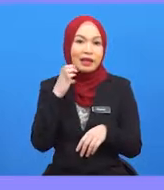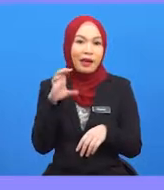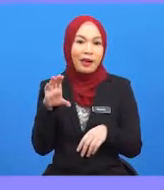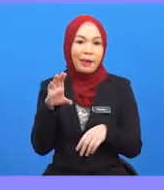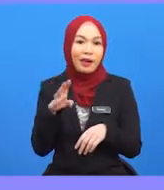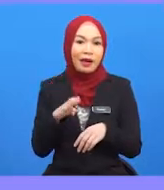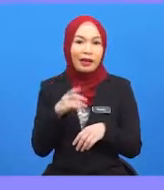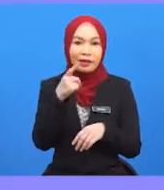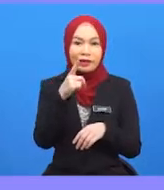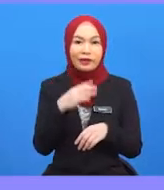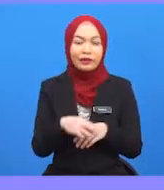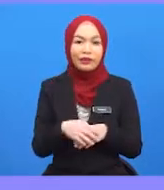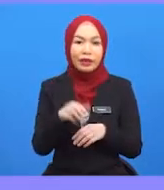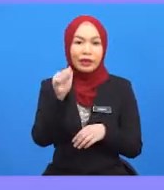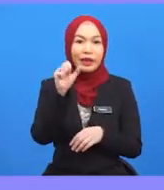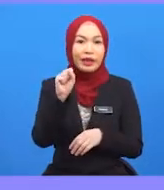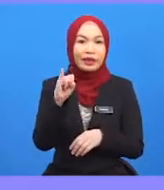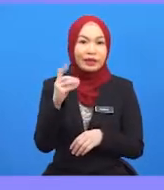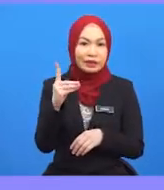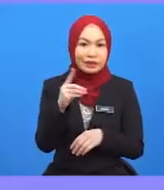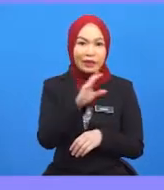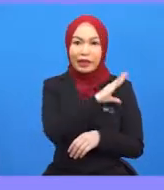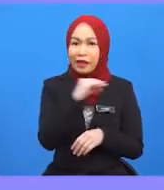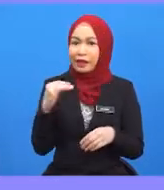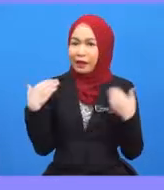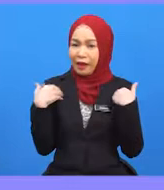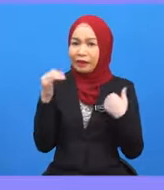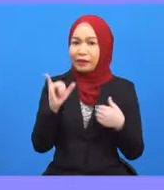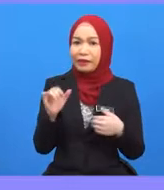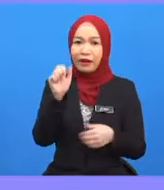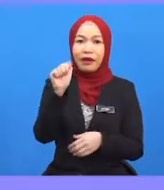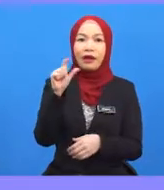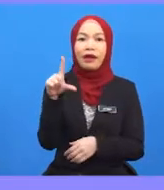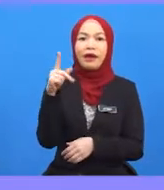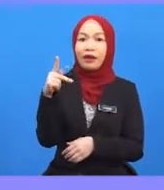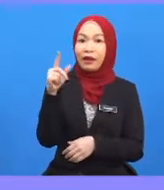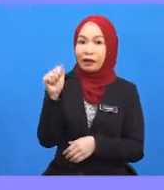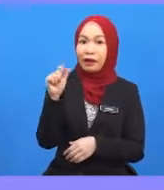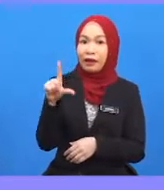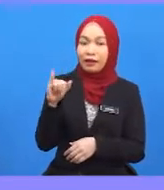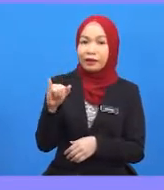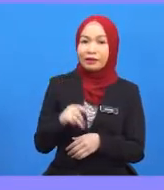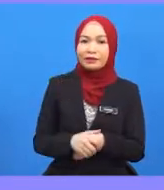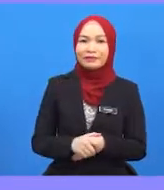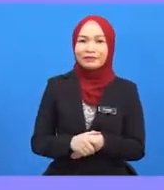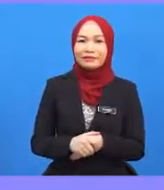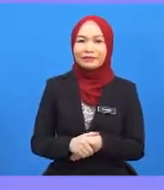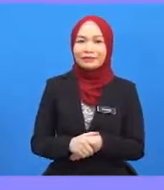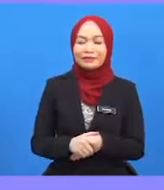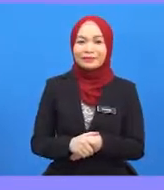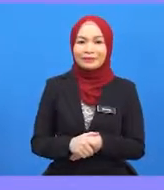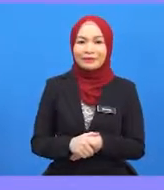alkali. Bagi menetralkan semula sengatan lebah dan penyengat, okay, untuk